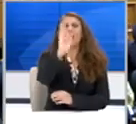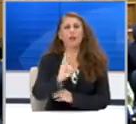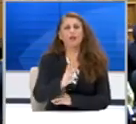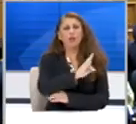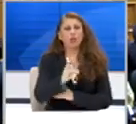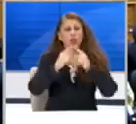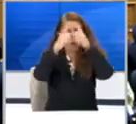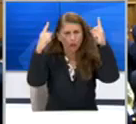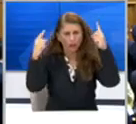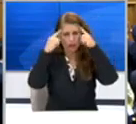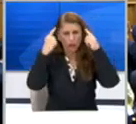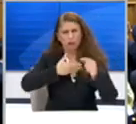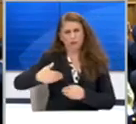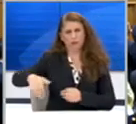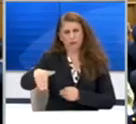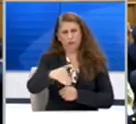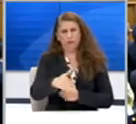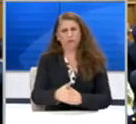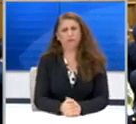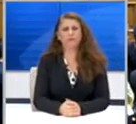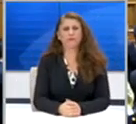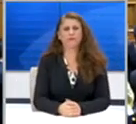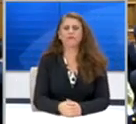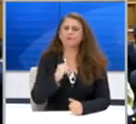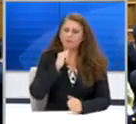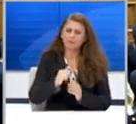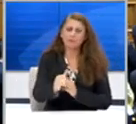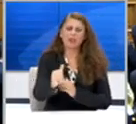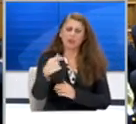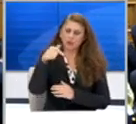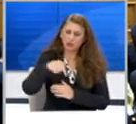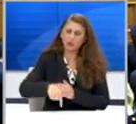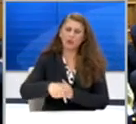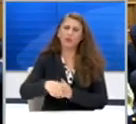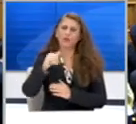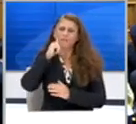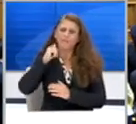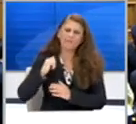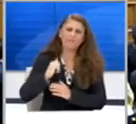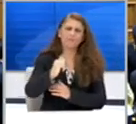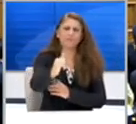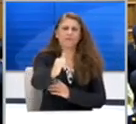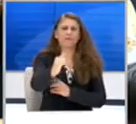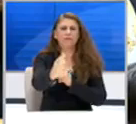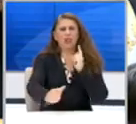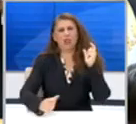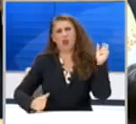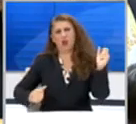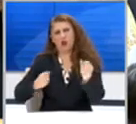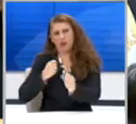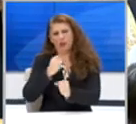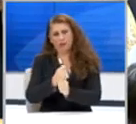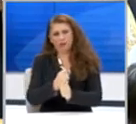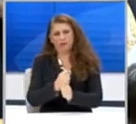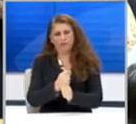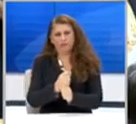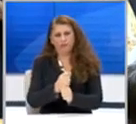Ευλογητός ο Θεός ημών, πάντοτε νυν και αΐ και εις τους αιώνας